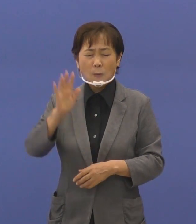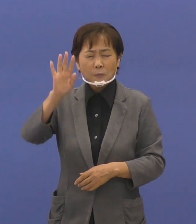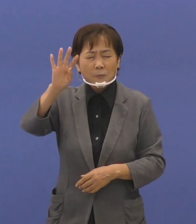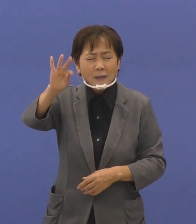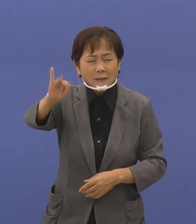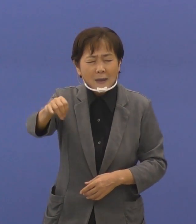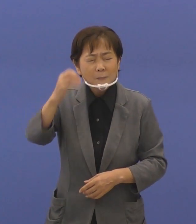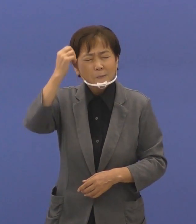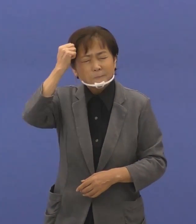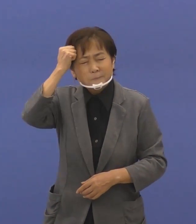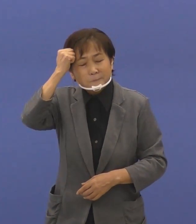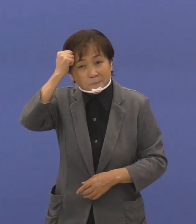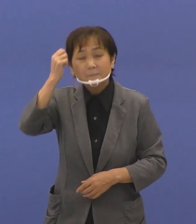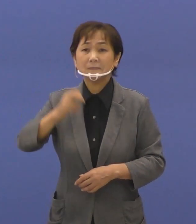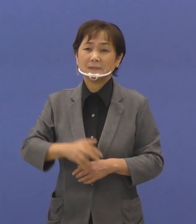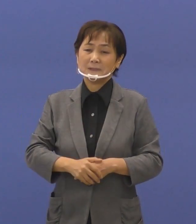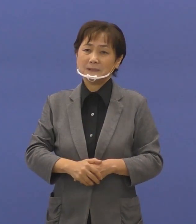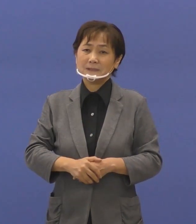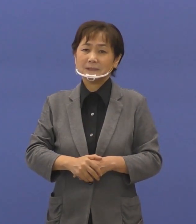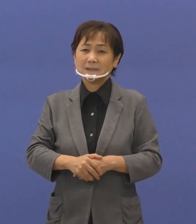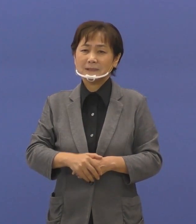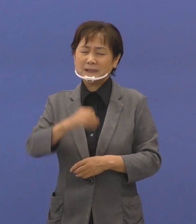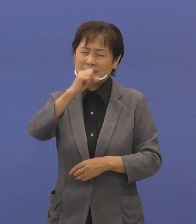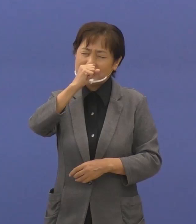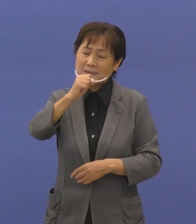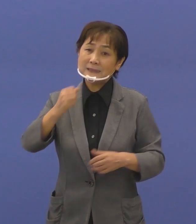ようないい試合をしてくれたということは、